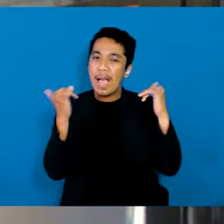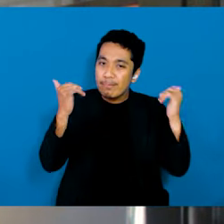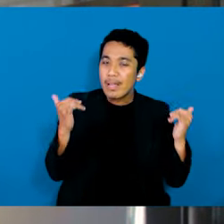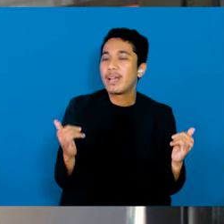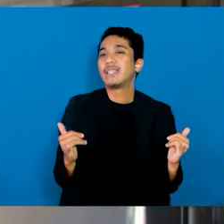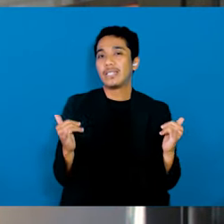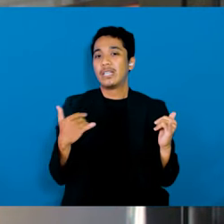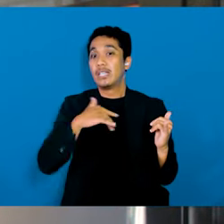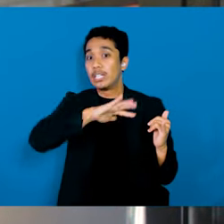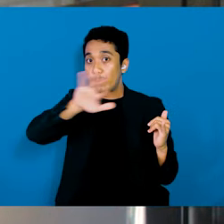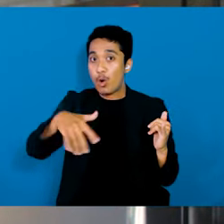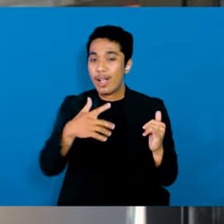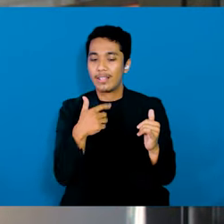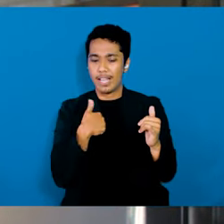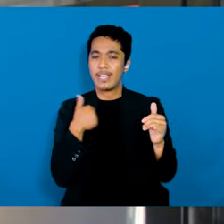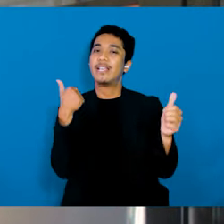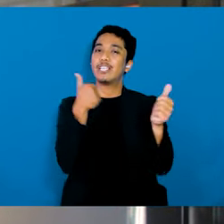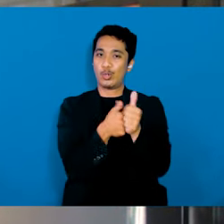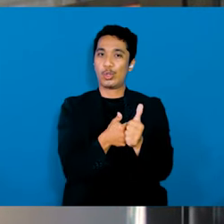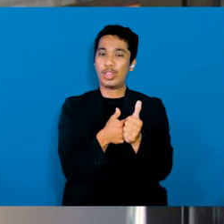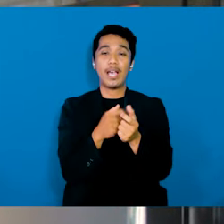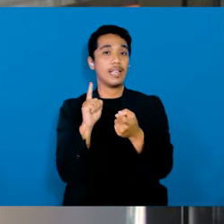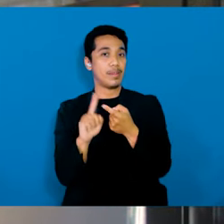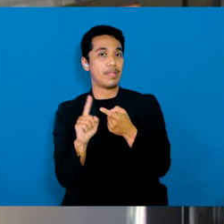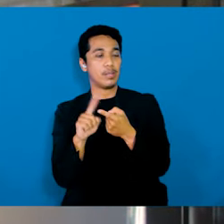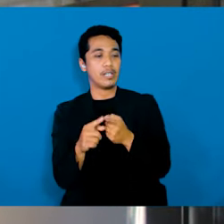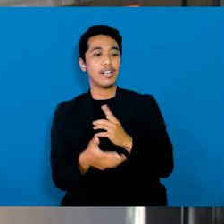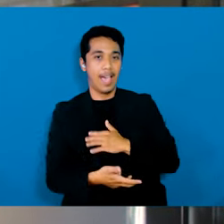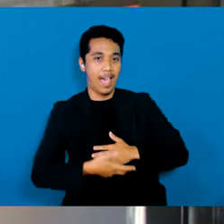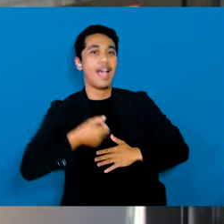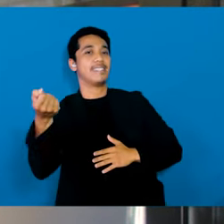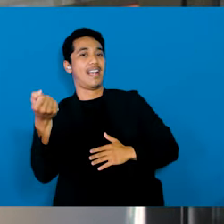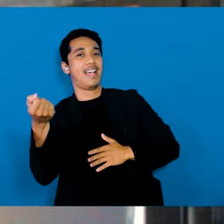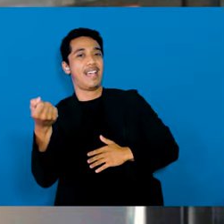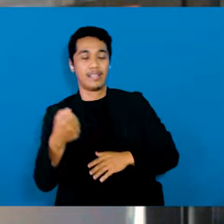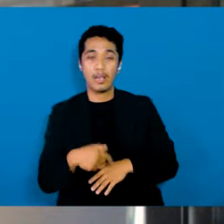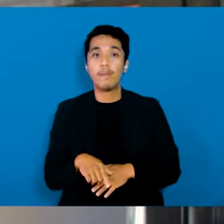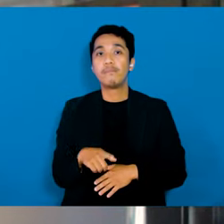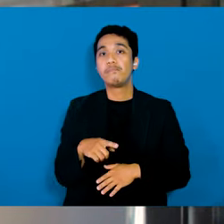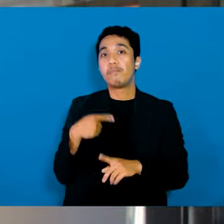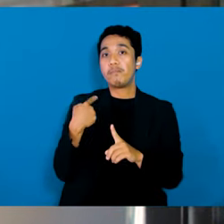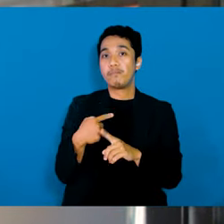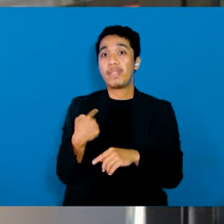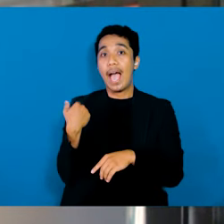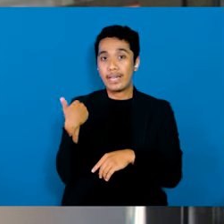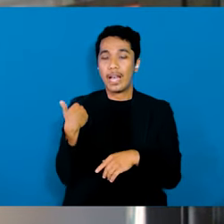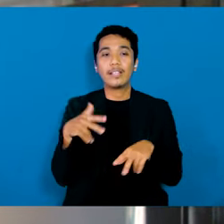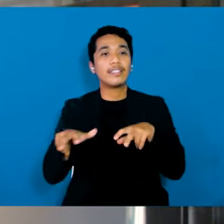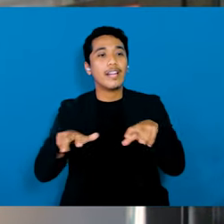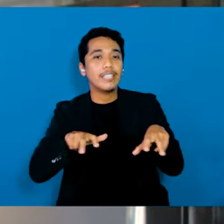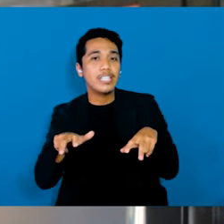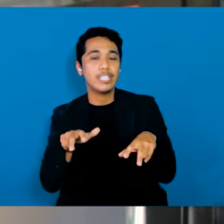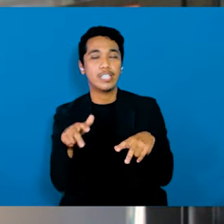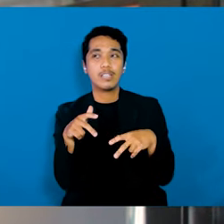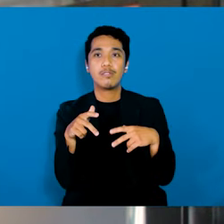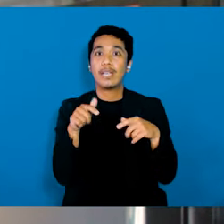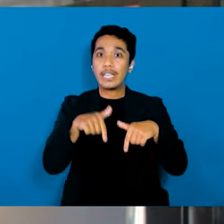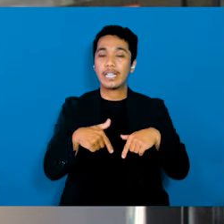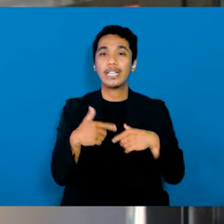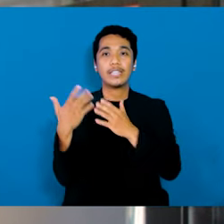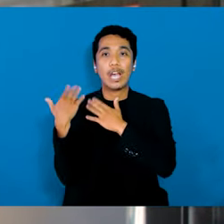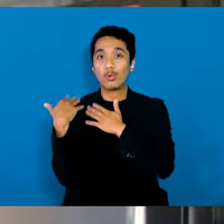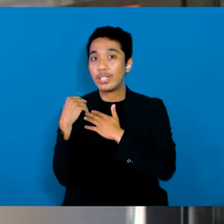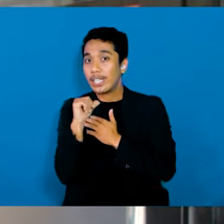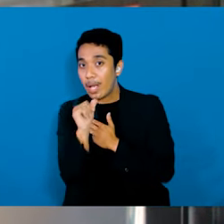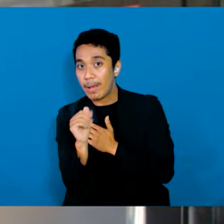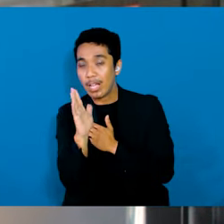itu semua ikut gitu, dilibatkan oleh mereka. Bahkan ada strateginya, ini tanggung jawab siapa. Kalau